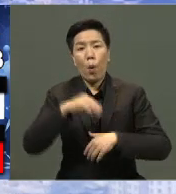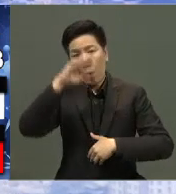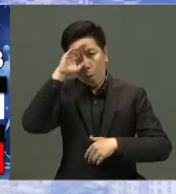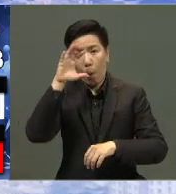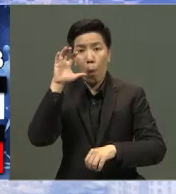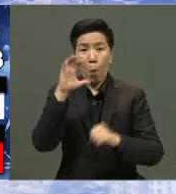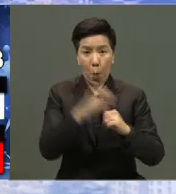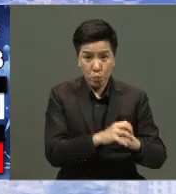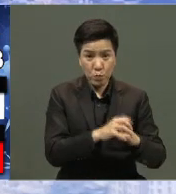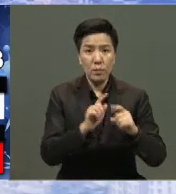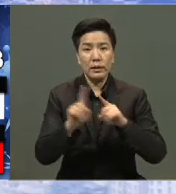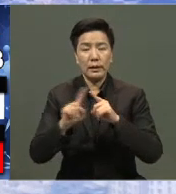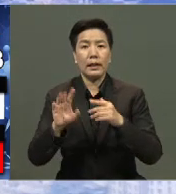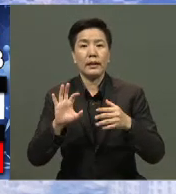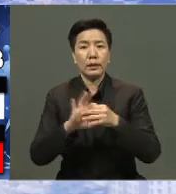ว่าการกระทรวงสาสุขก็ประสานกันอยู่ก็เดี๋ยวมีสิ่งใดที่จะเพิ่มเติมขึ้นมาก็จะรายงานให้นำชมได้ทราบครับ